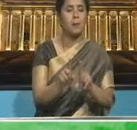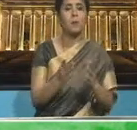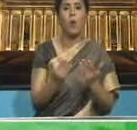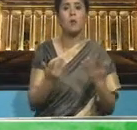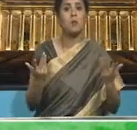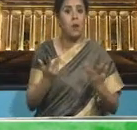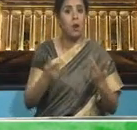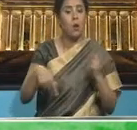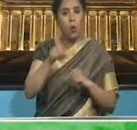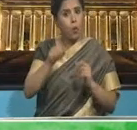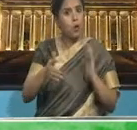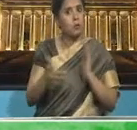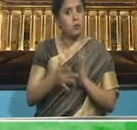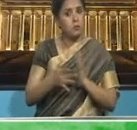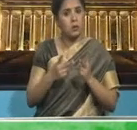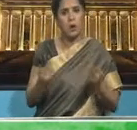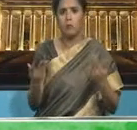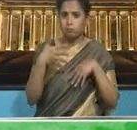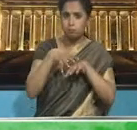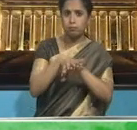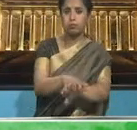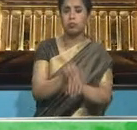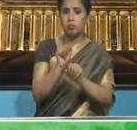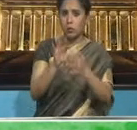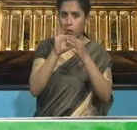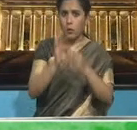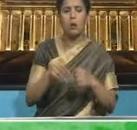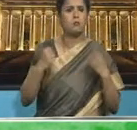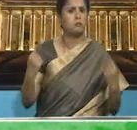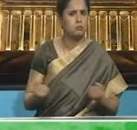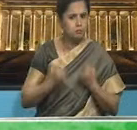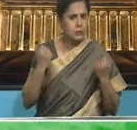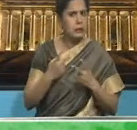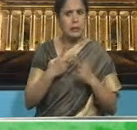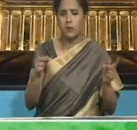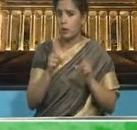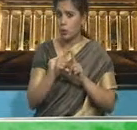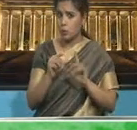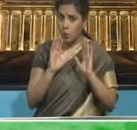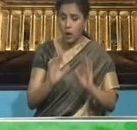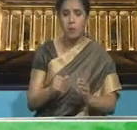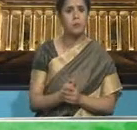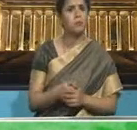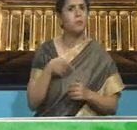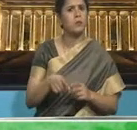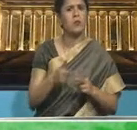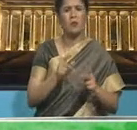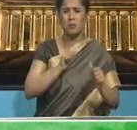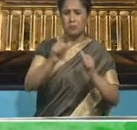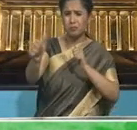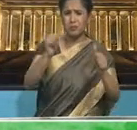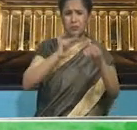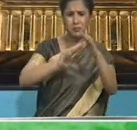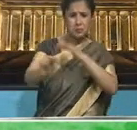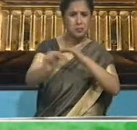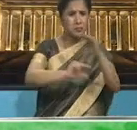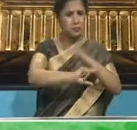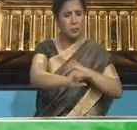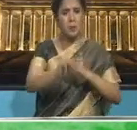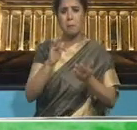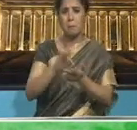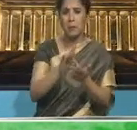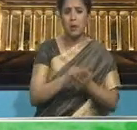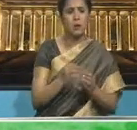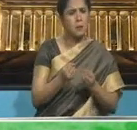संचार प्रौद्योगिकी को समावेशी बनाने का प्रयास किया जा रहा है। दूर दराज के स्थानों में अधिक